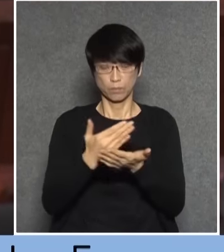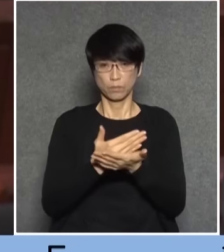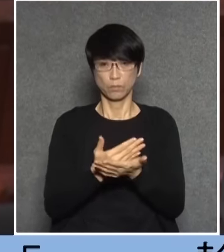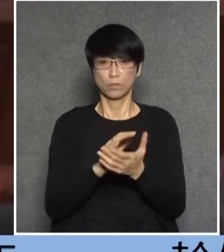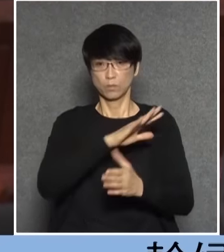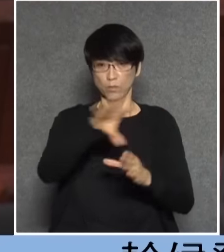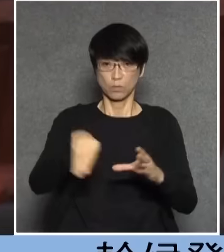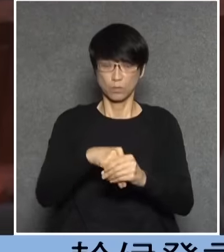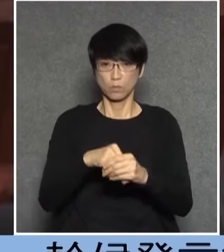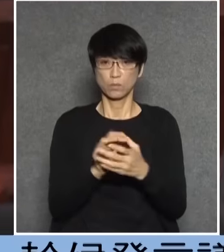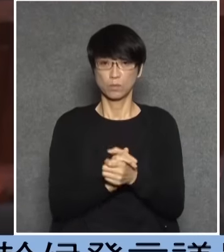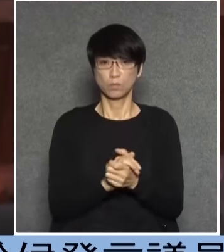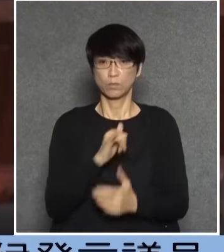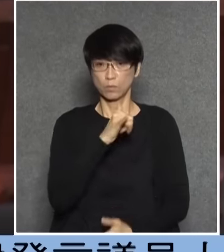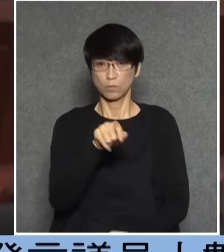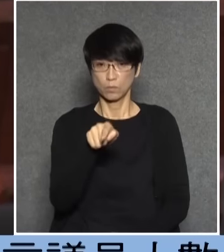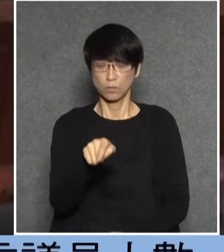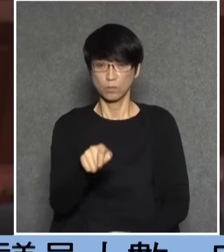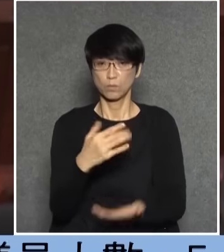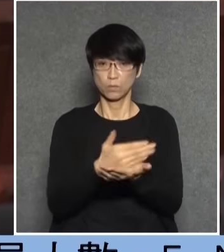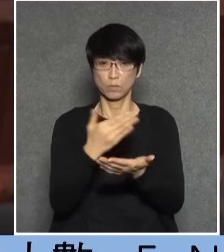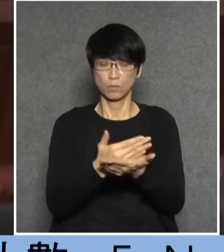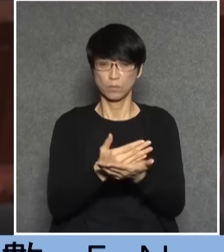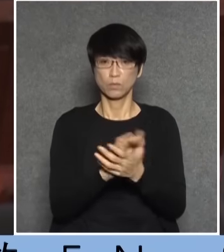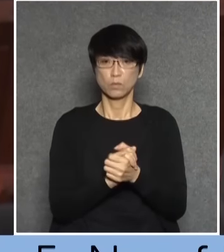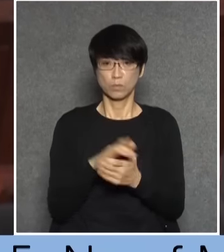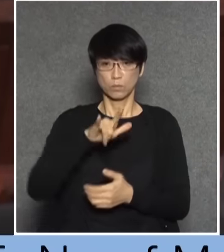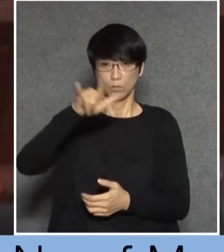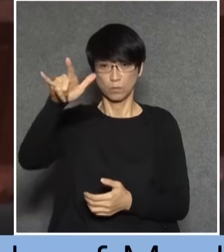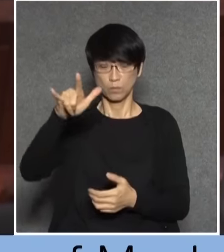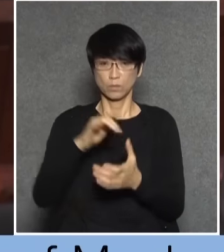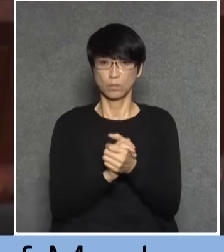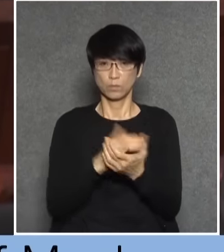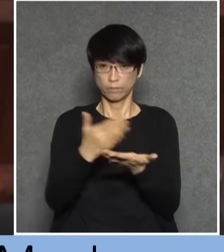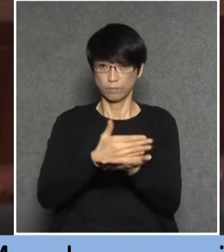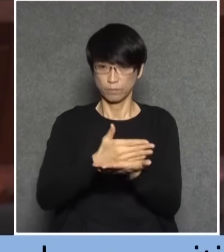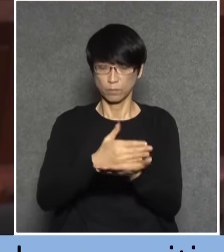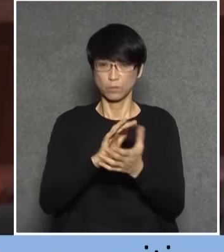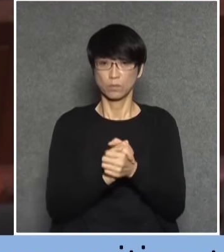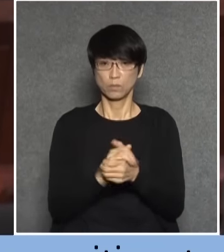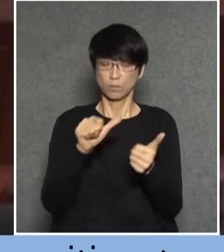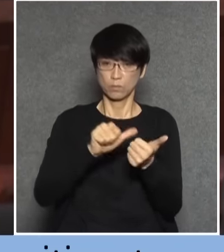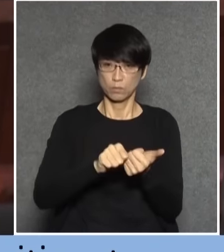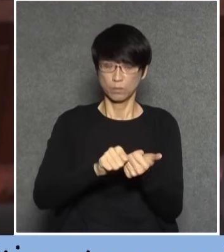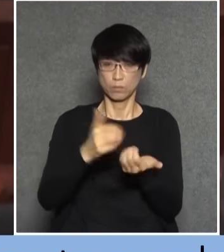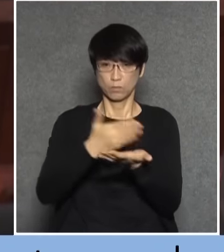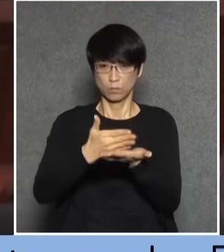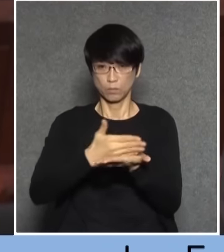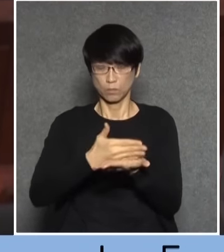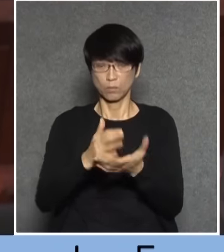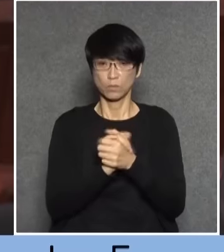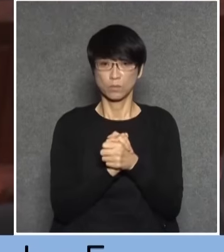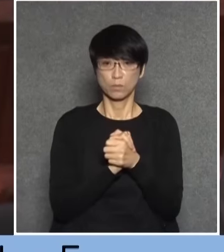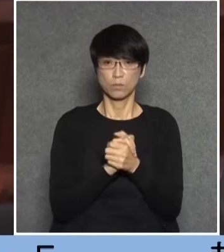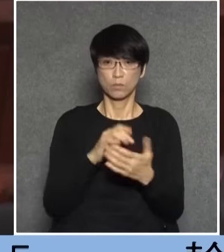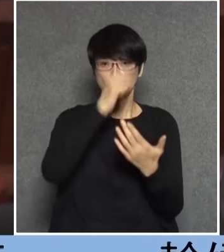包括實地驗收測試、飛行校驗測試、可靠性驗收測試和系